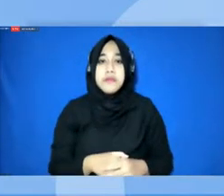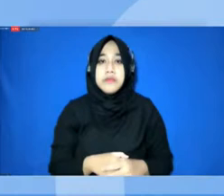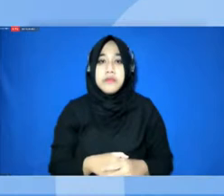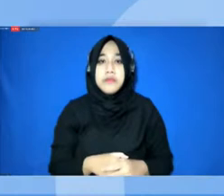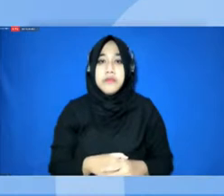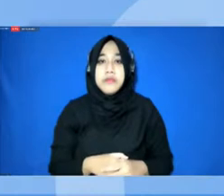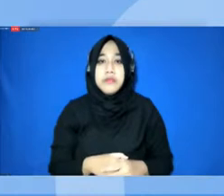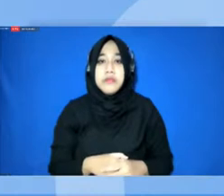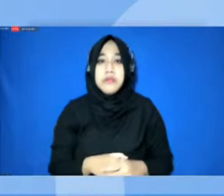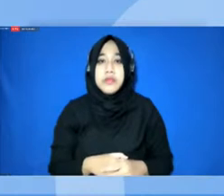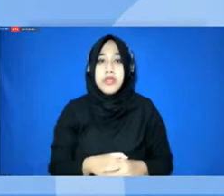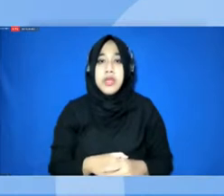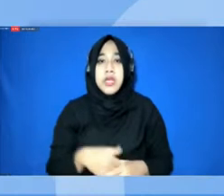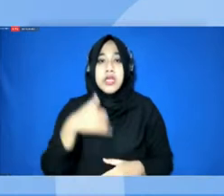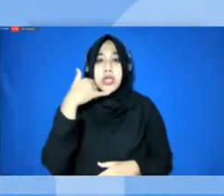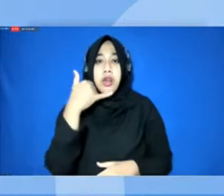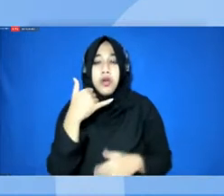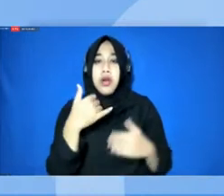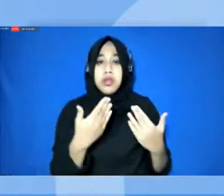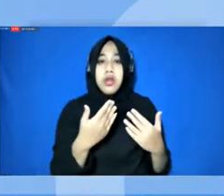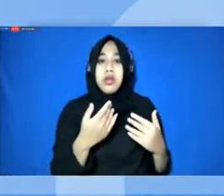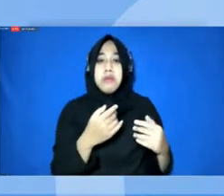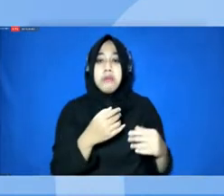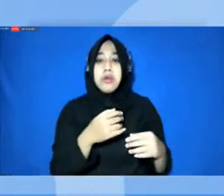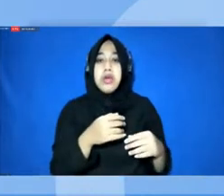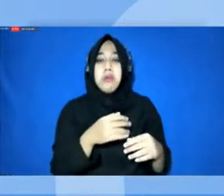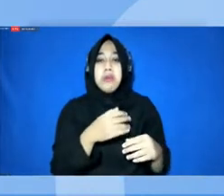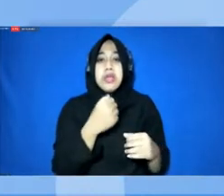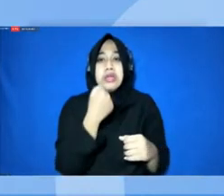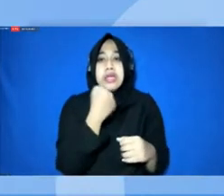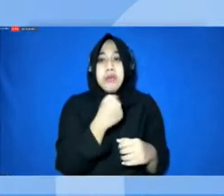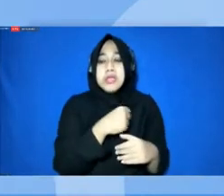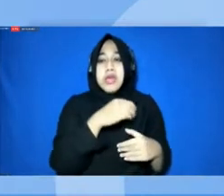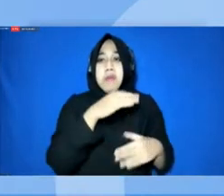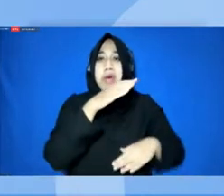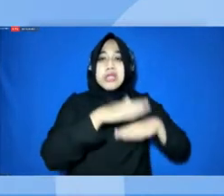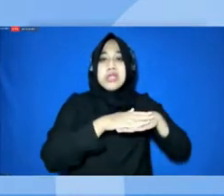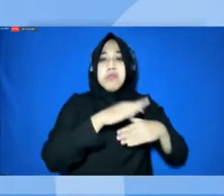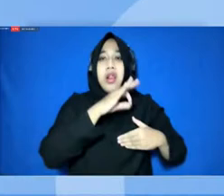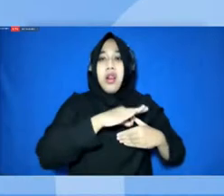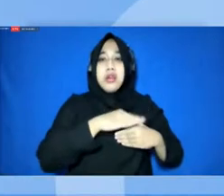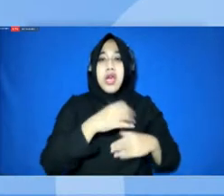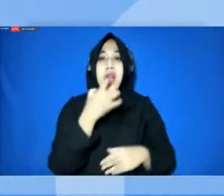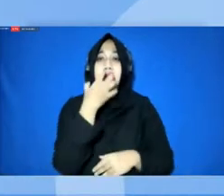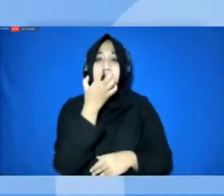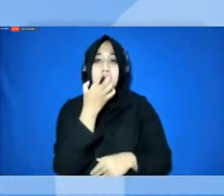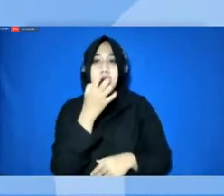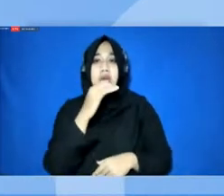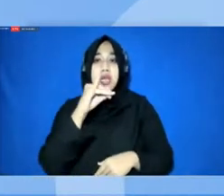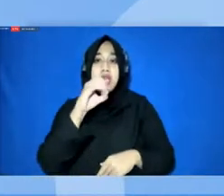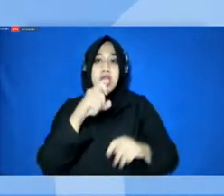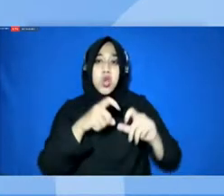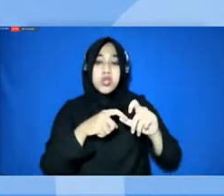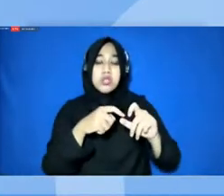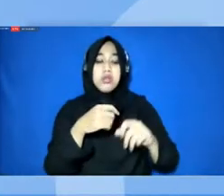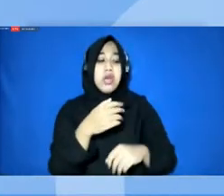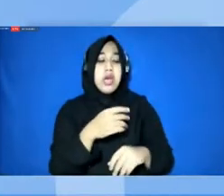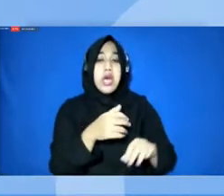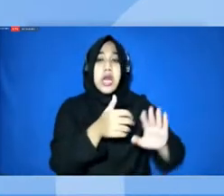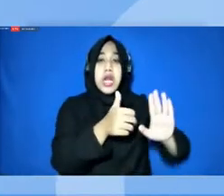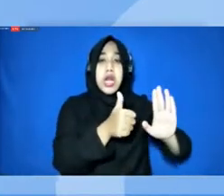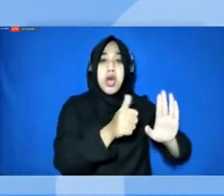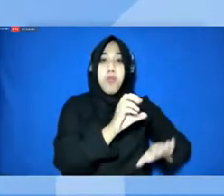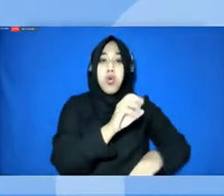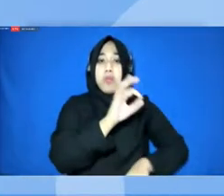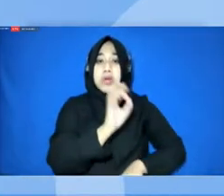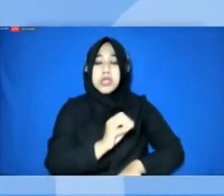di telepon berjenis iPhone. Ya. Jadi tidak berfungsi dengan baik di iOS. Padahal 60% pengguna telepon